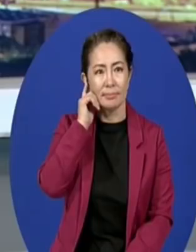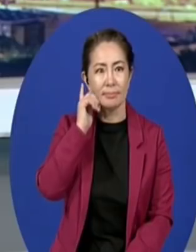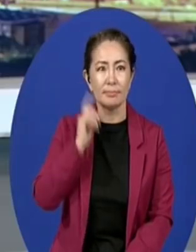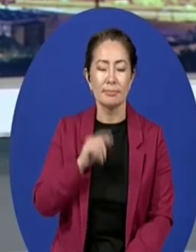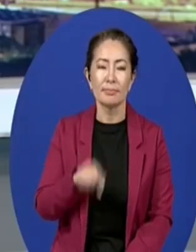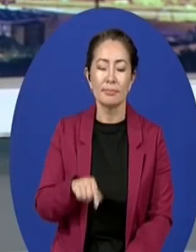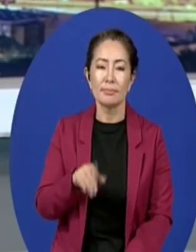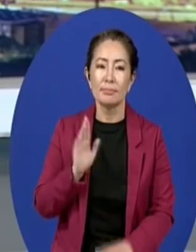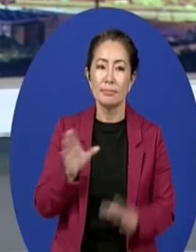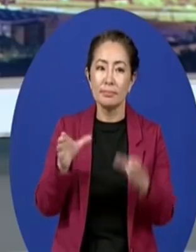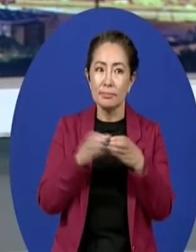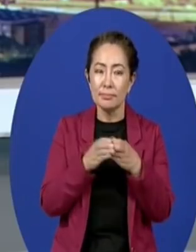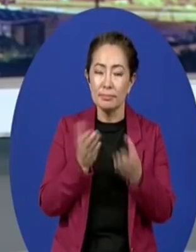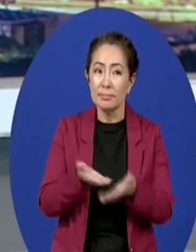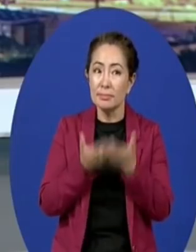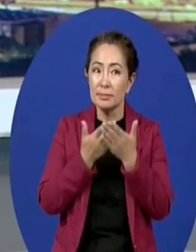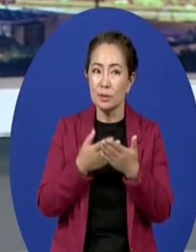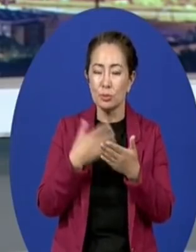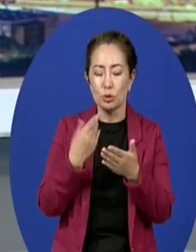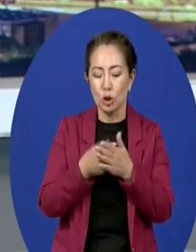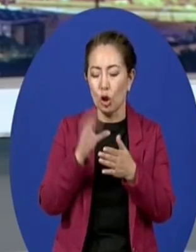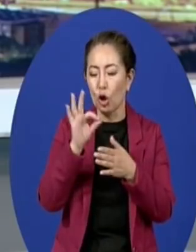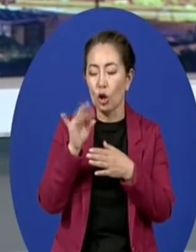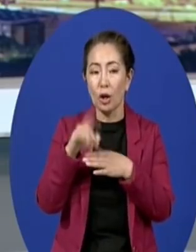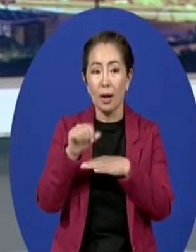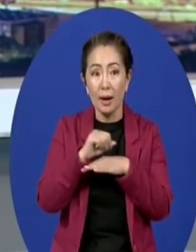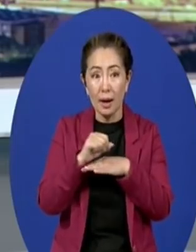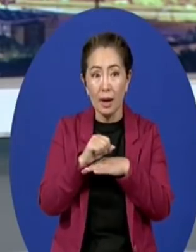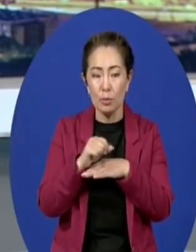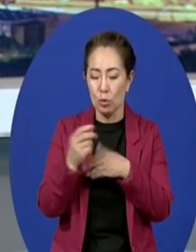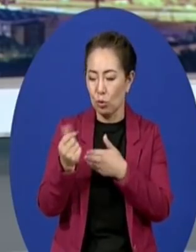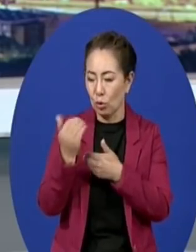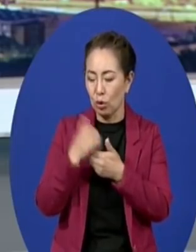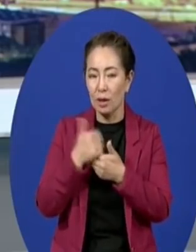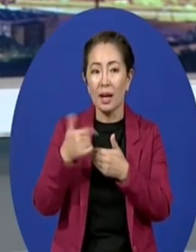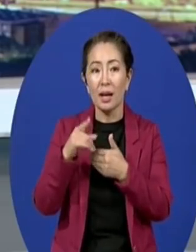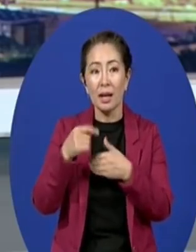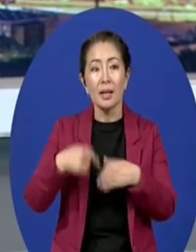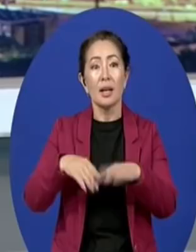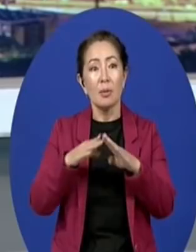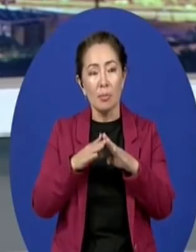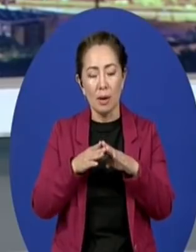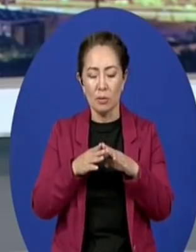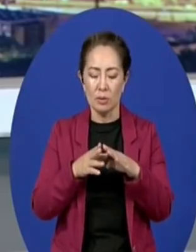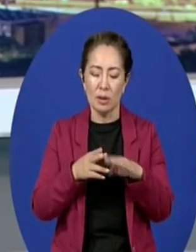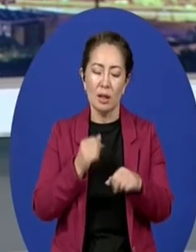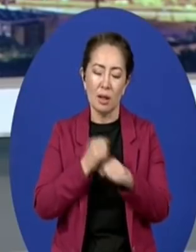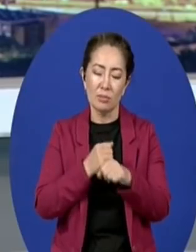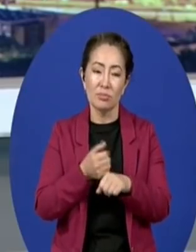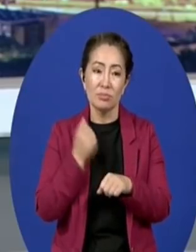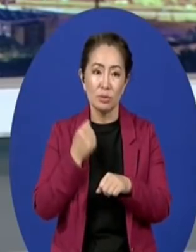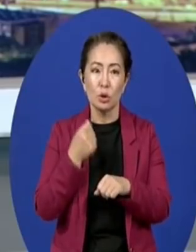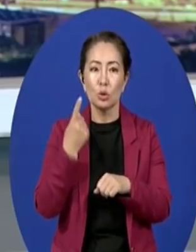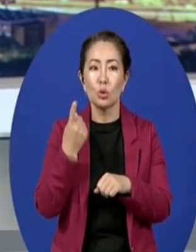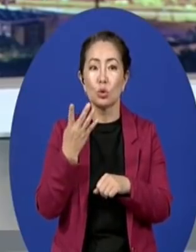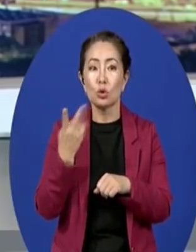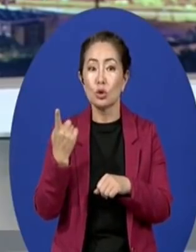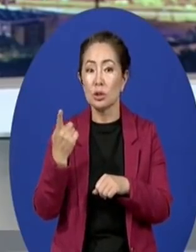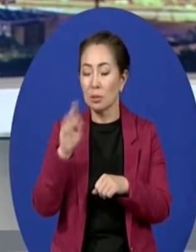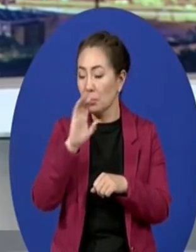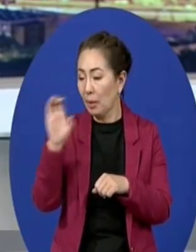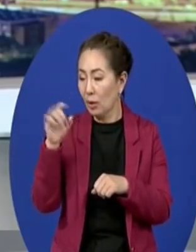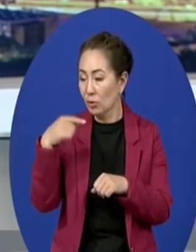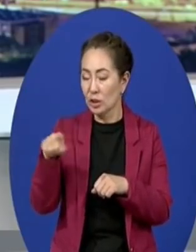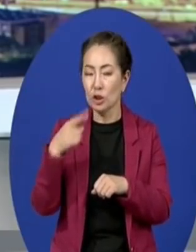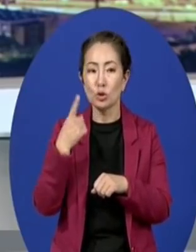бүтээгдэхүүнийн компаниудыг дэмжсэн байна. Тодорхойлох юм бол Орхон аймагт хөрөнгө оруулалтын гэрээ байгуулж гүйцэтгэгчээр шалгарсан 141 ажилгүй нэгж